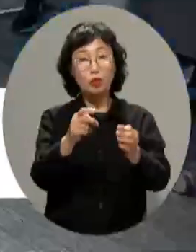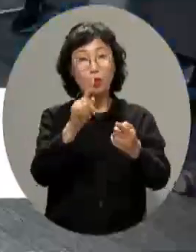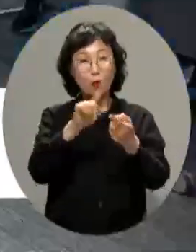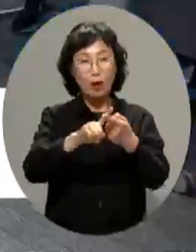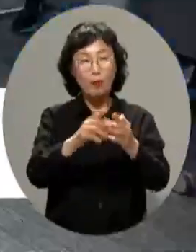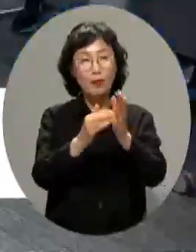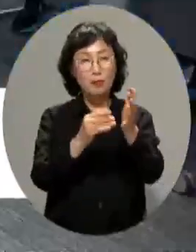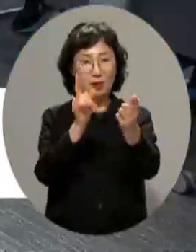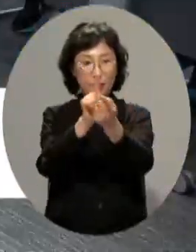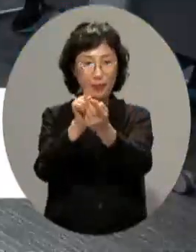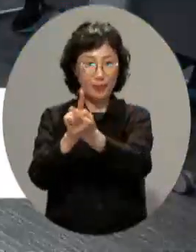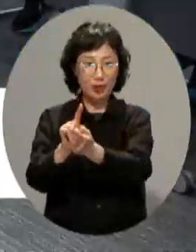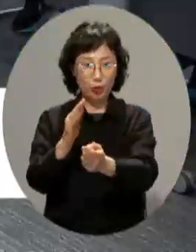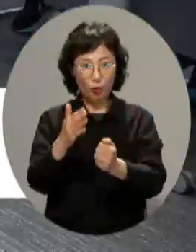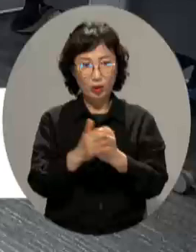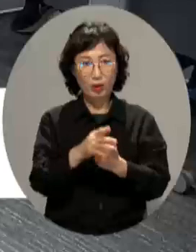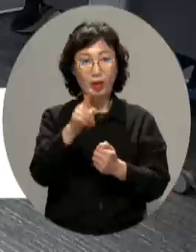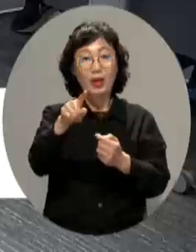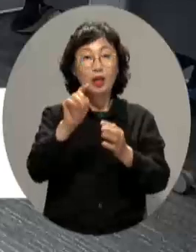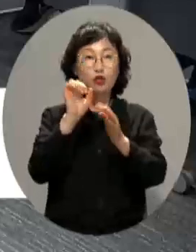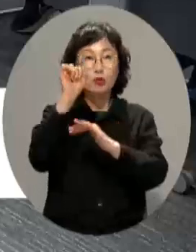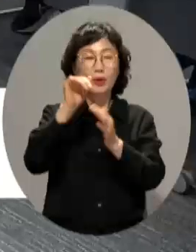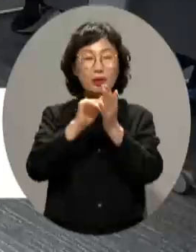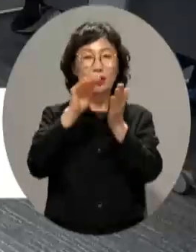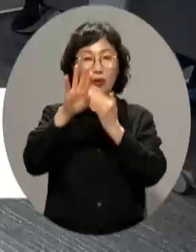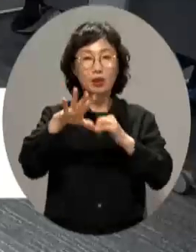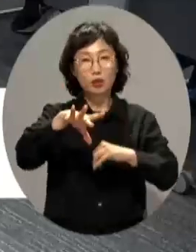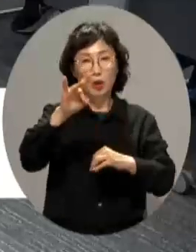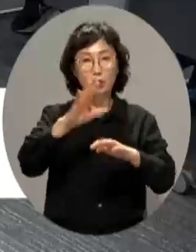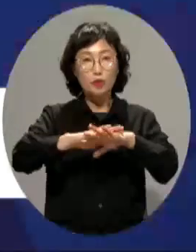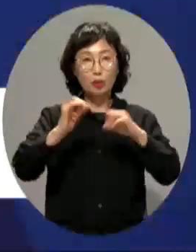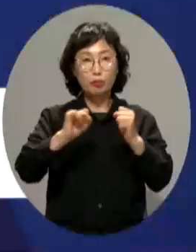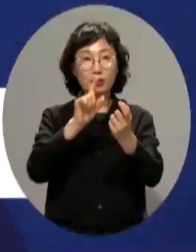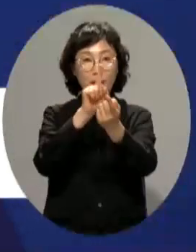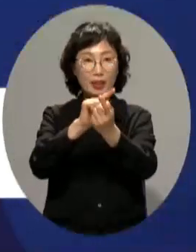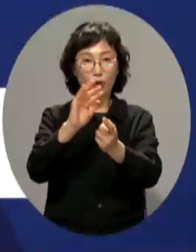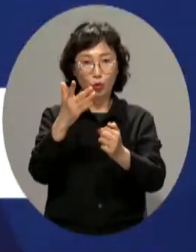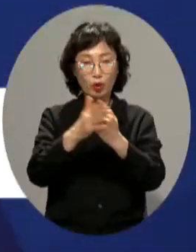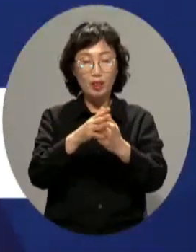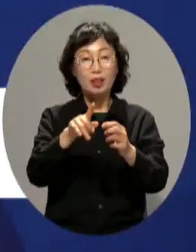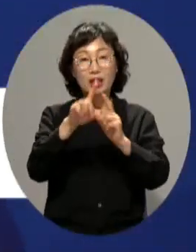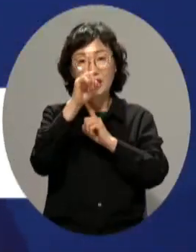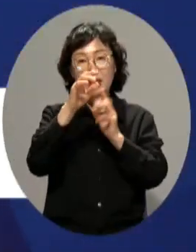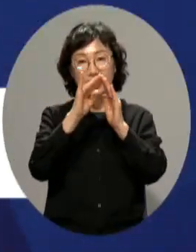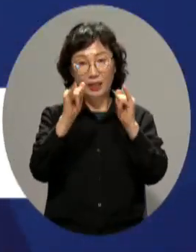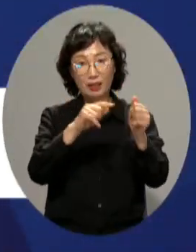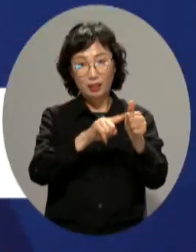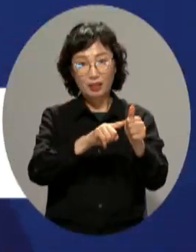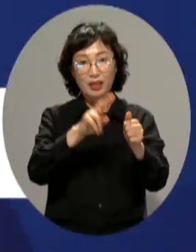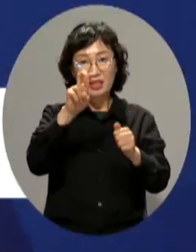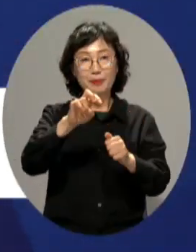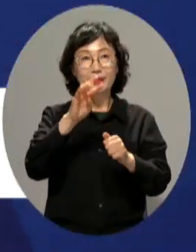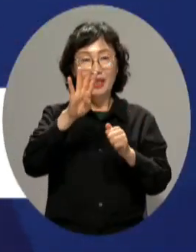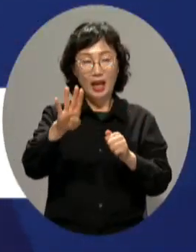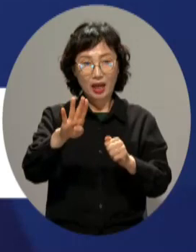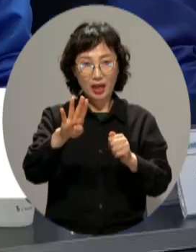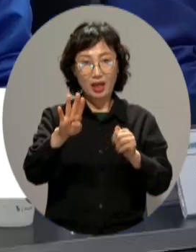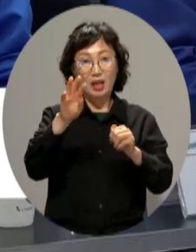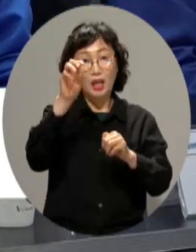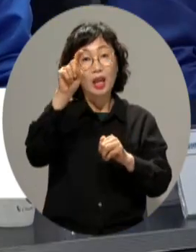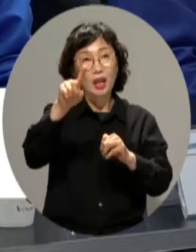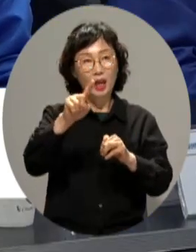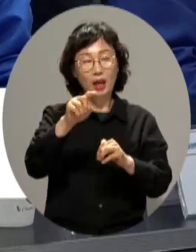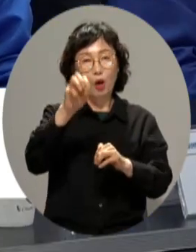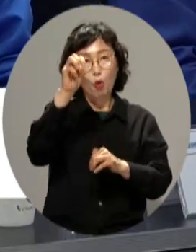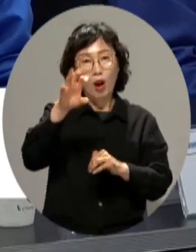같습니다 당 대표 출마 이후 처음 정복의 방문하는 의원은 24일 광주 5.18 묘역 참배